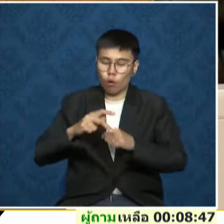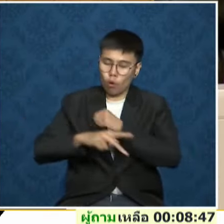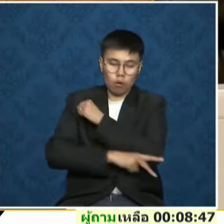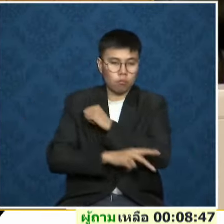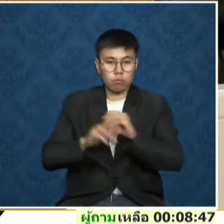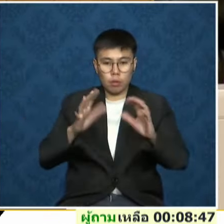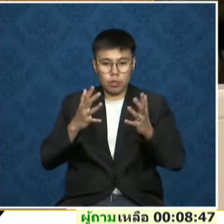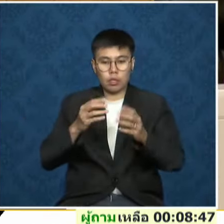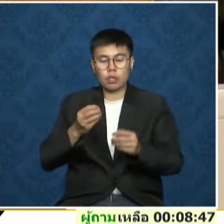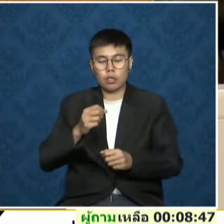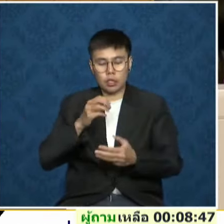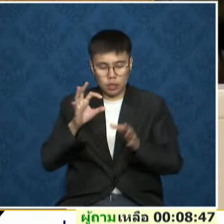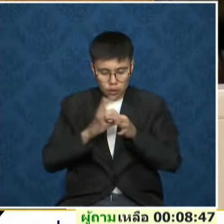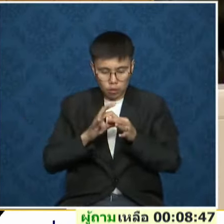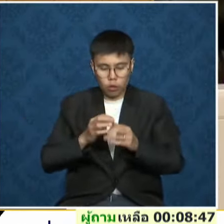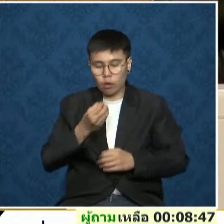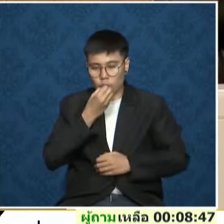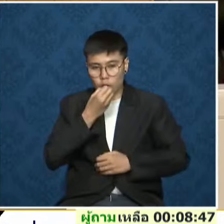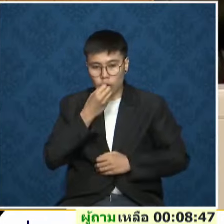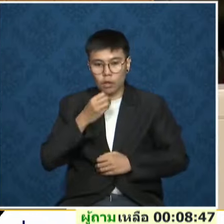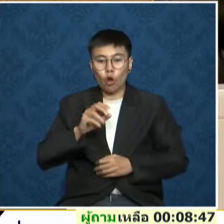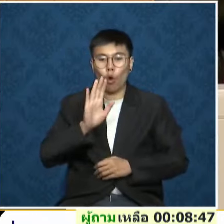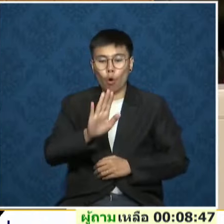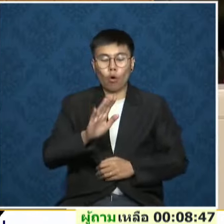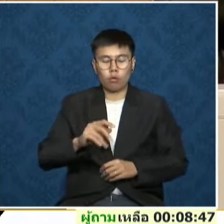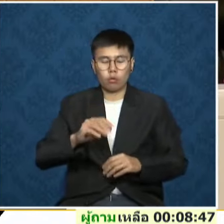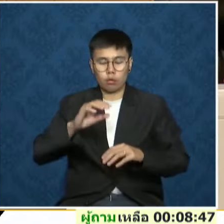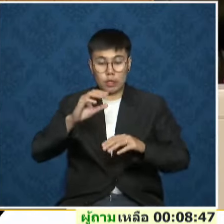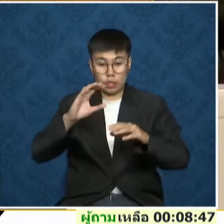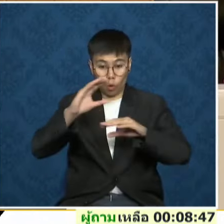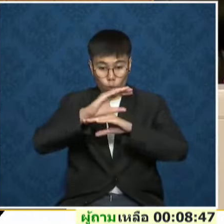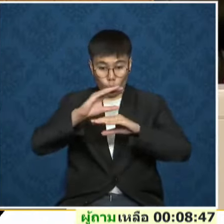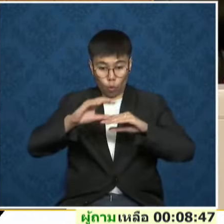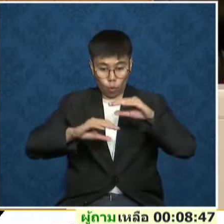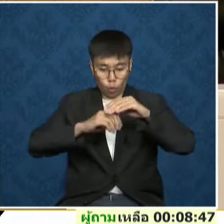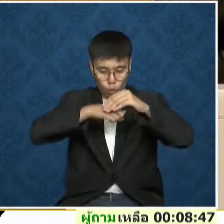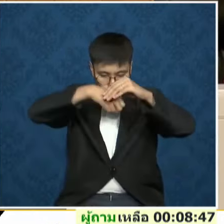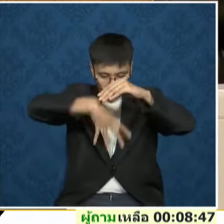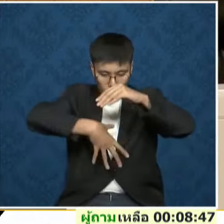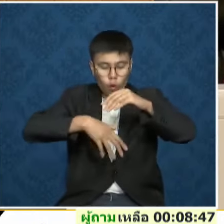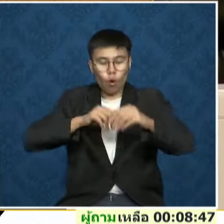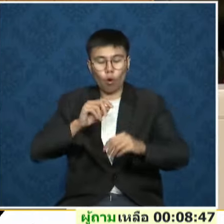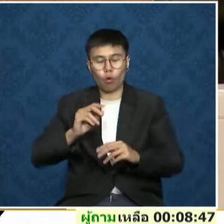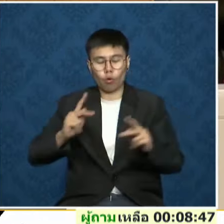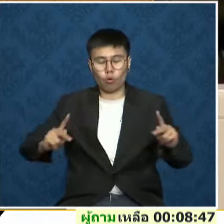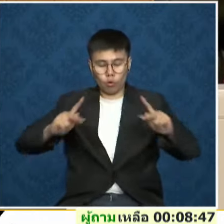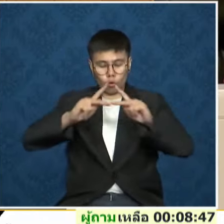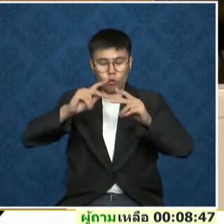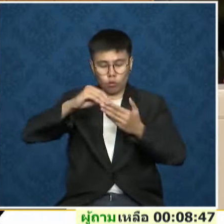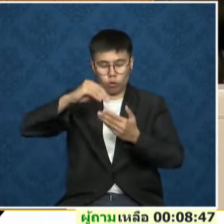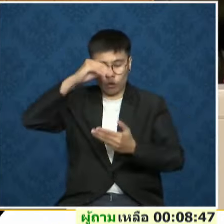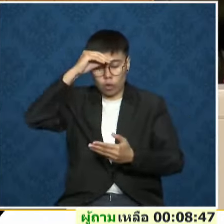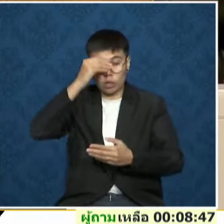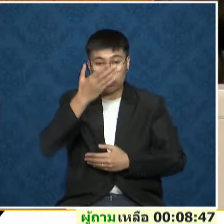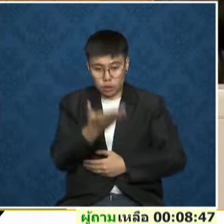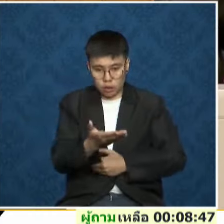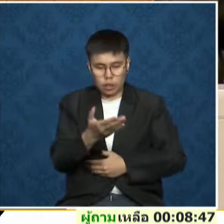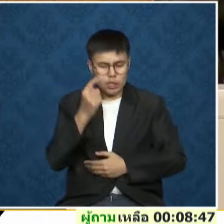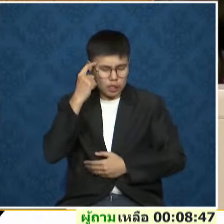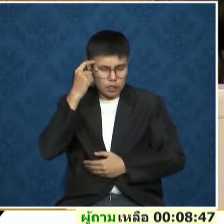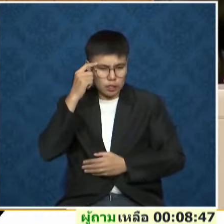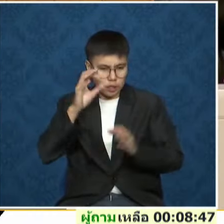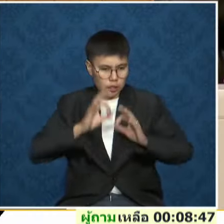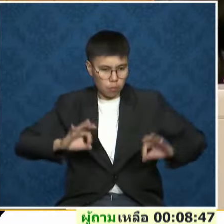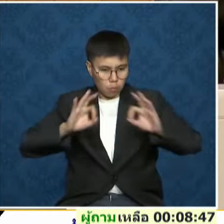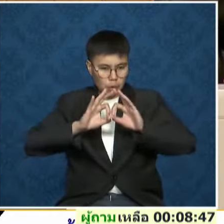ดียวครับทุกเรื่องในโครงสร้างของกระทรวงสาธารณสุขอันนี้ต้องเรียนด้วยจากหัวใจ จริงๆครับว่าท่านให้ความสำคัญนะ